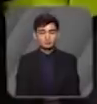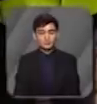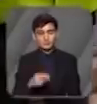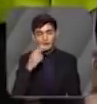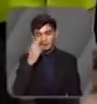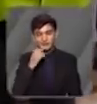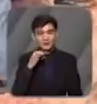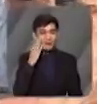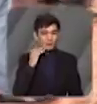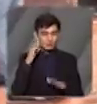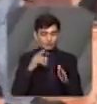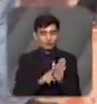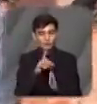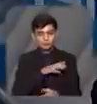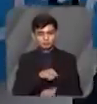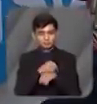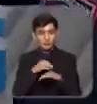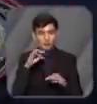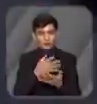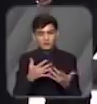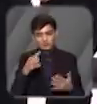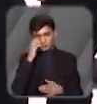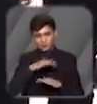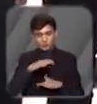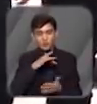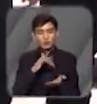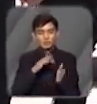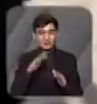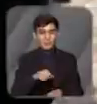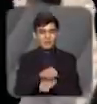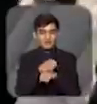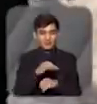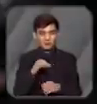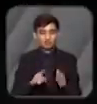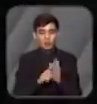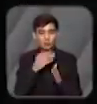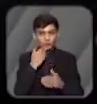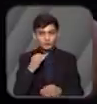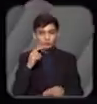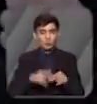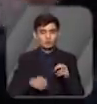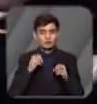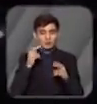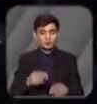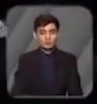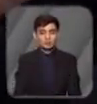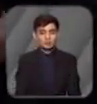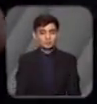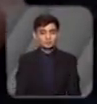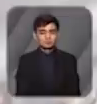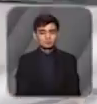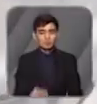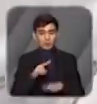Нұрсұлтан мен Алматы бастап бірнеше қалада өткен митингтер басталмай жатып қалай аяқталды. Отпустите меня, не